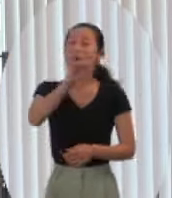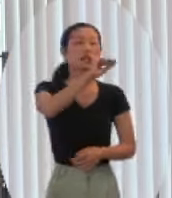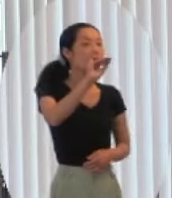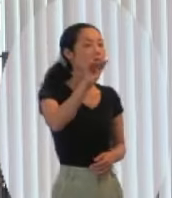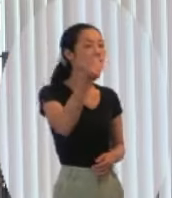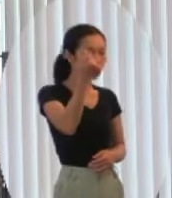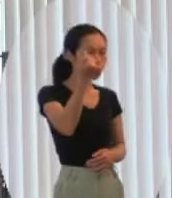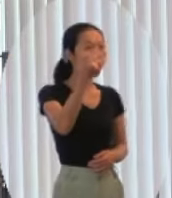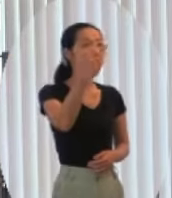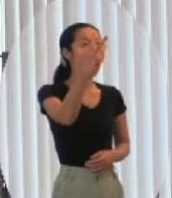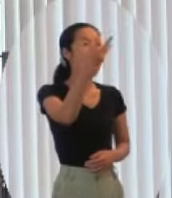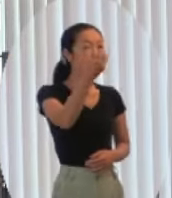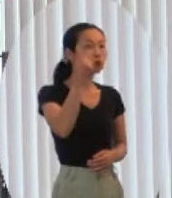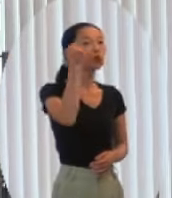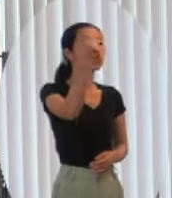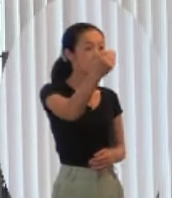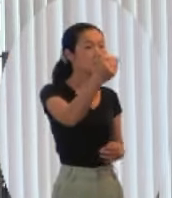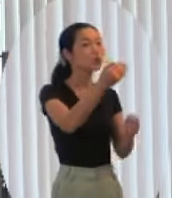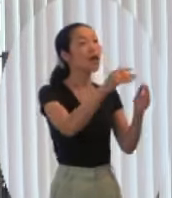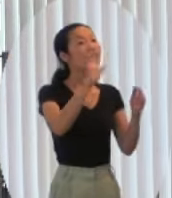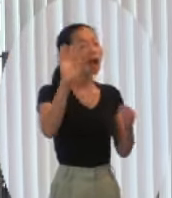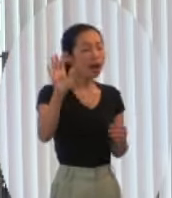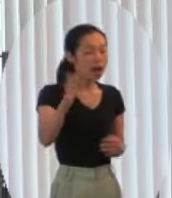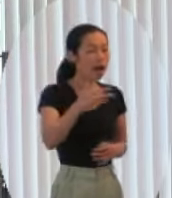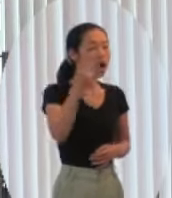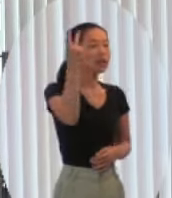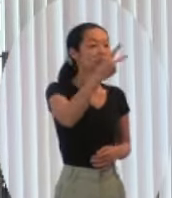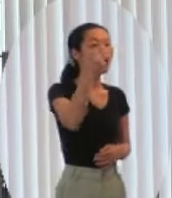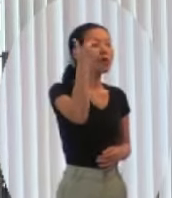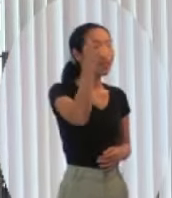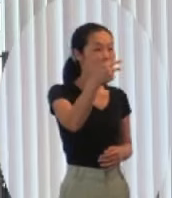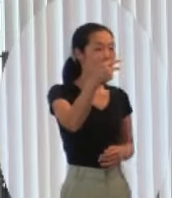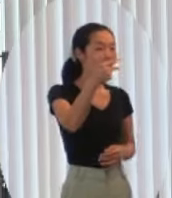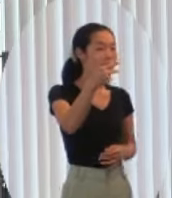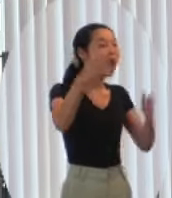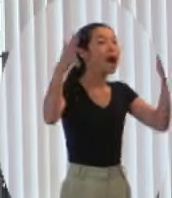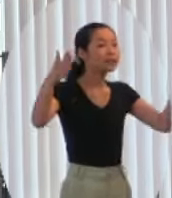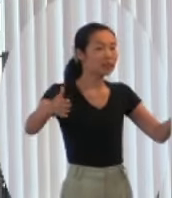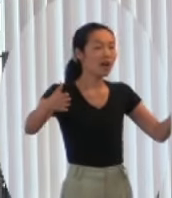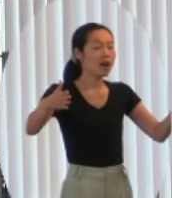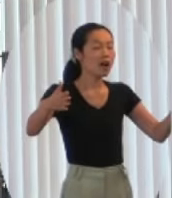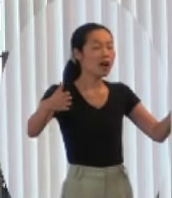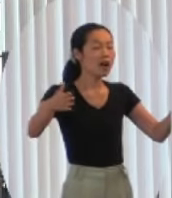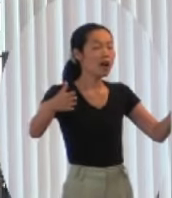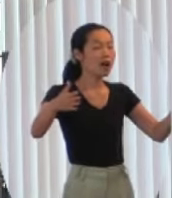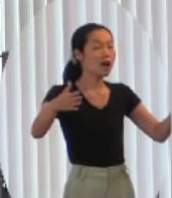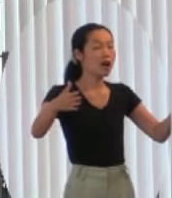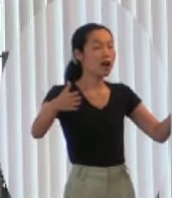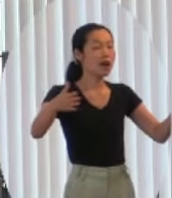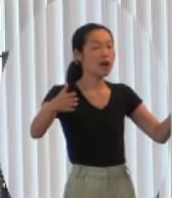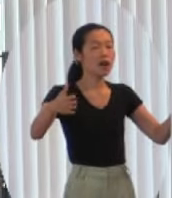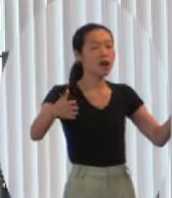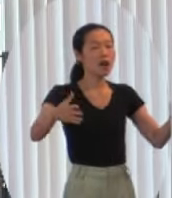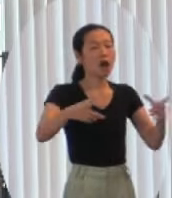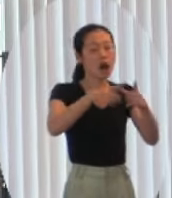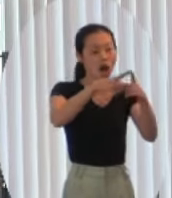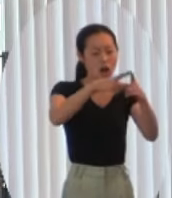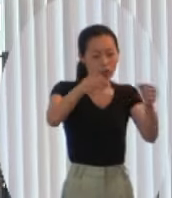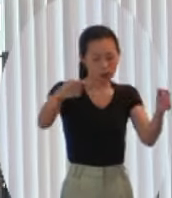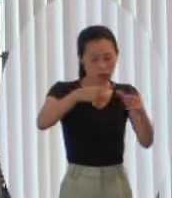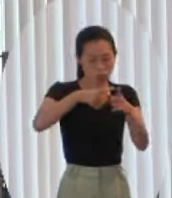1989年から2007年の間にですね、国と国をまた